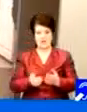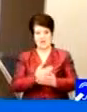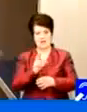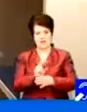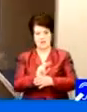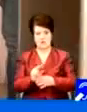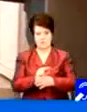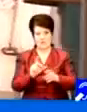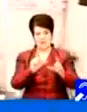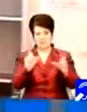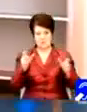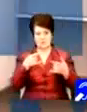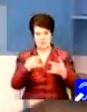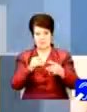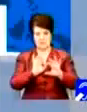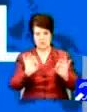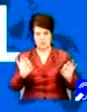de învățământ, vedeți în telejurnal.